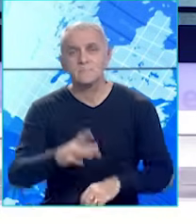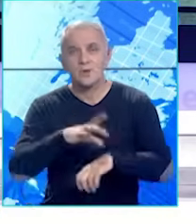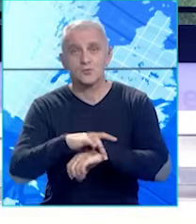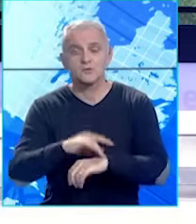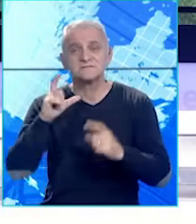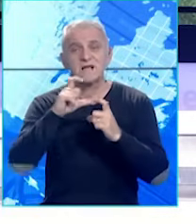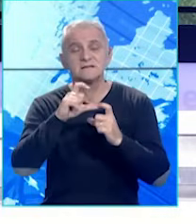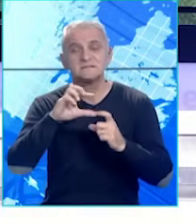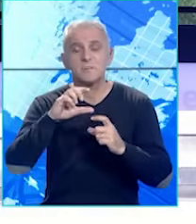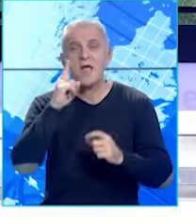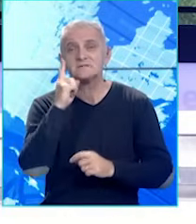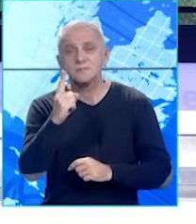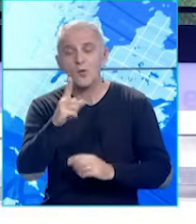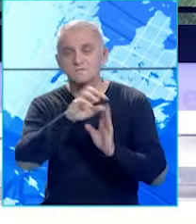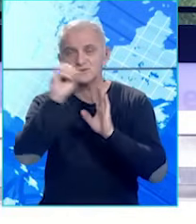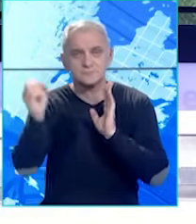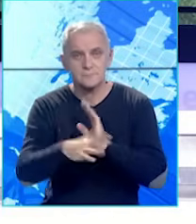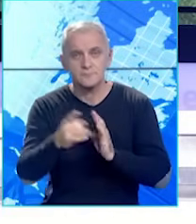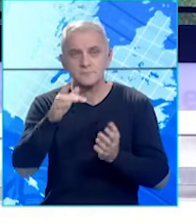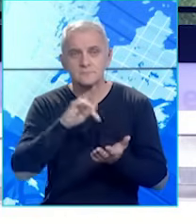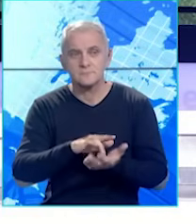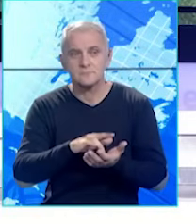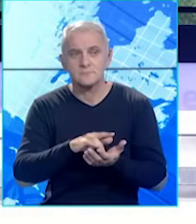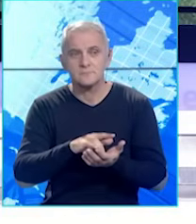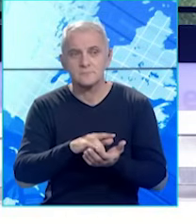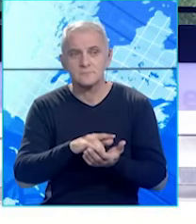Doktorica Sebije Izetbegović